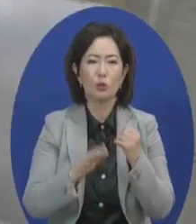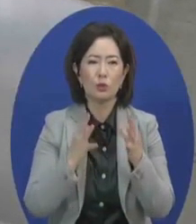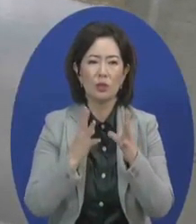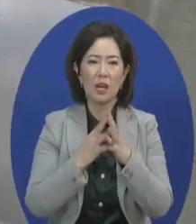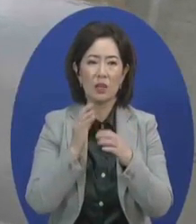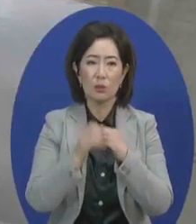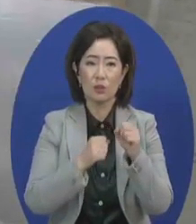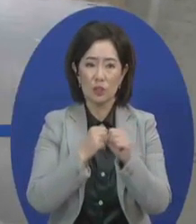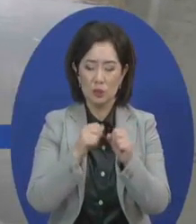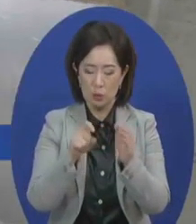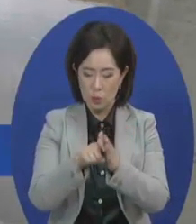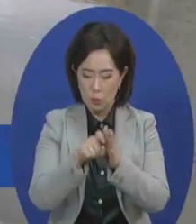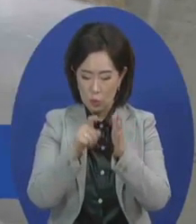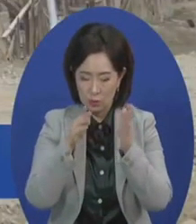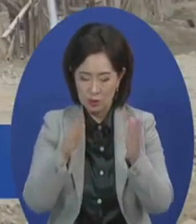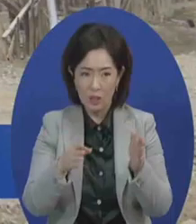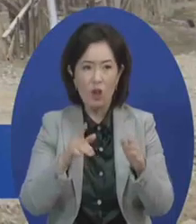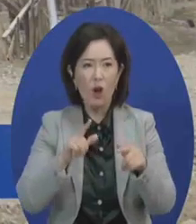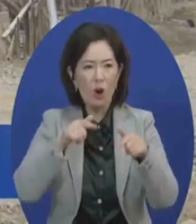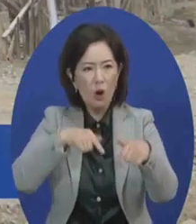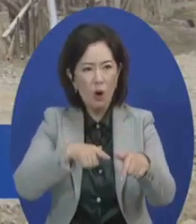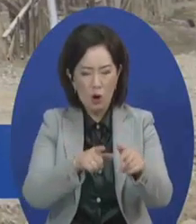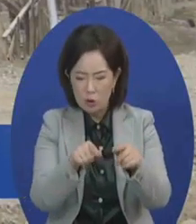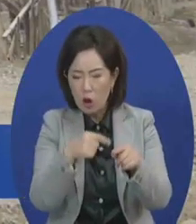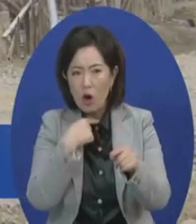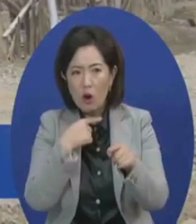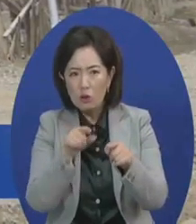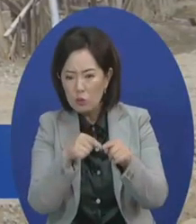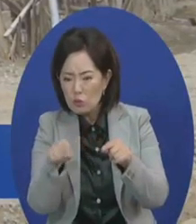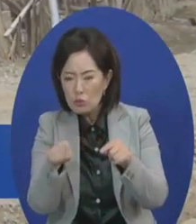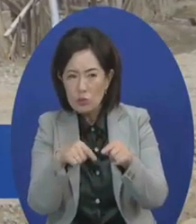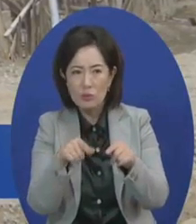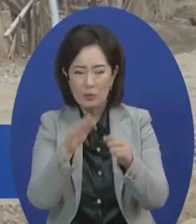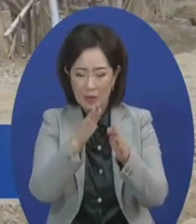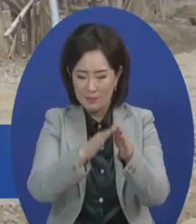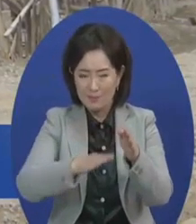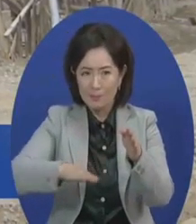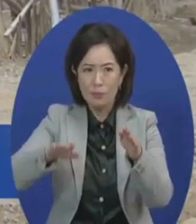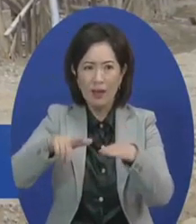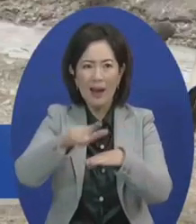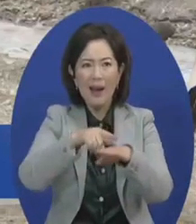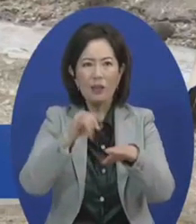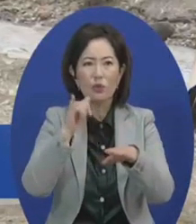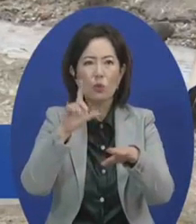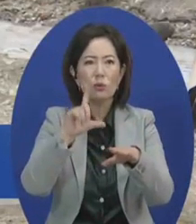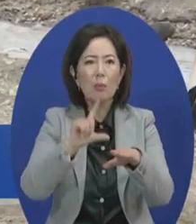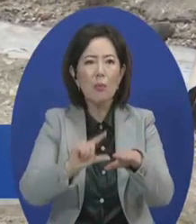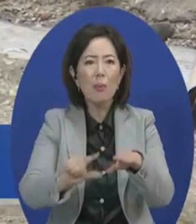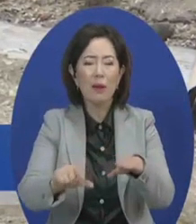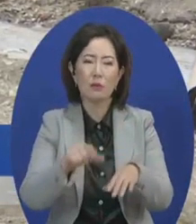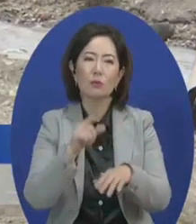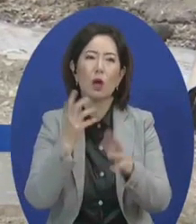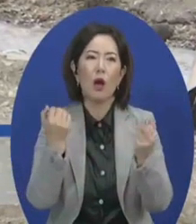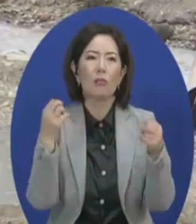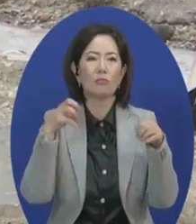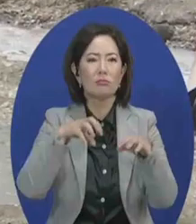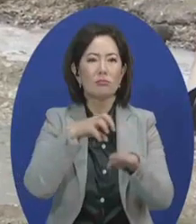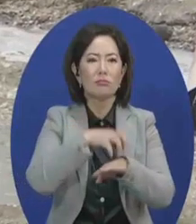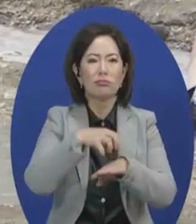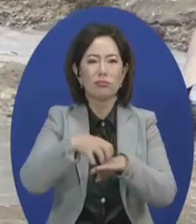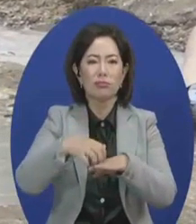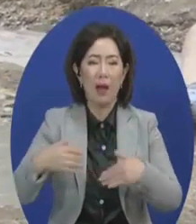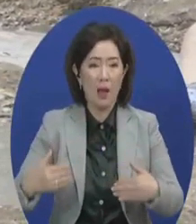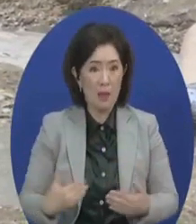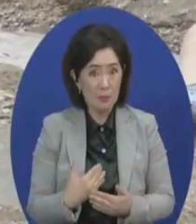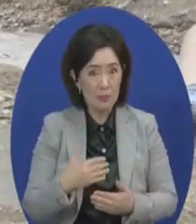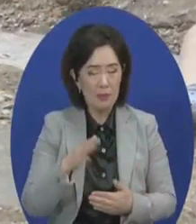Сүүлийн 10 жилийн хугацаанд голын сувг шуудуу дагсан ийм газруудад хөрсний ус багтсан. Иймээс иргэд тайвширч энэ хэсэгт ихэр буужээ.